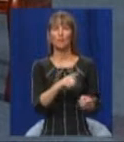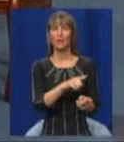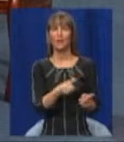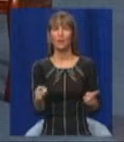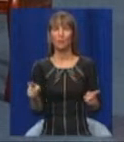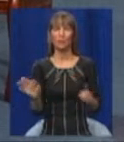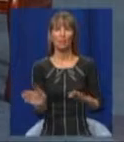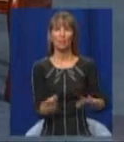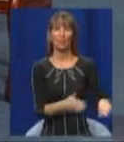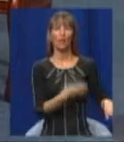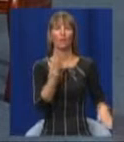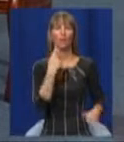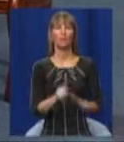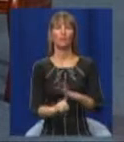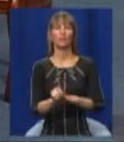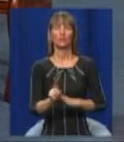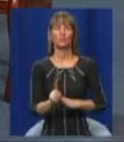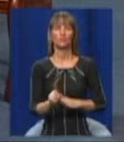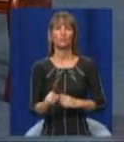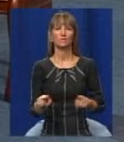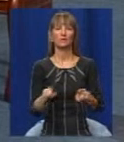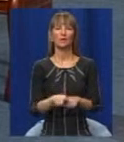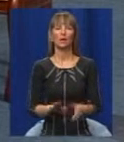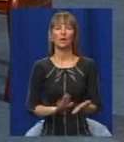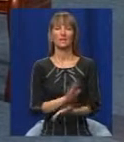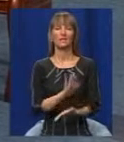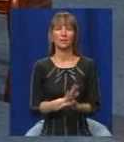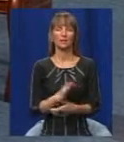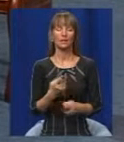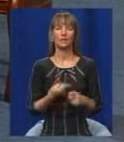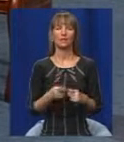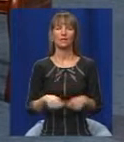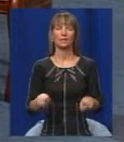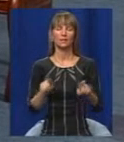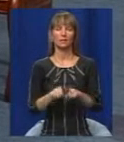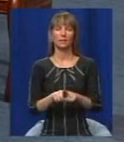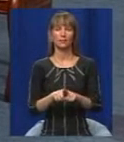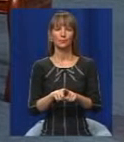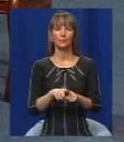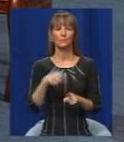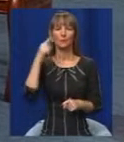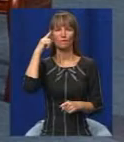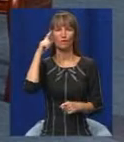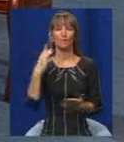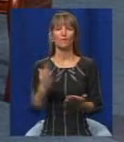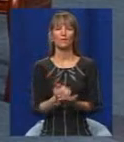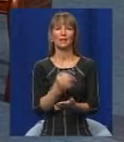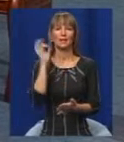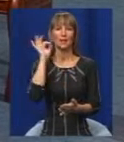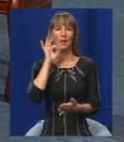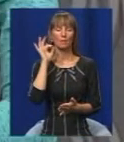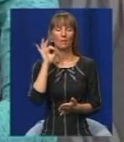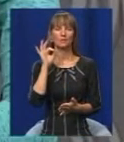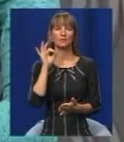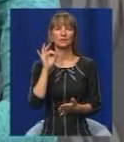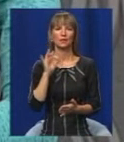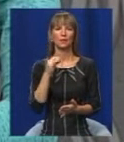перше, запровадили таке, як газети, це вже такий відомий винахідник німецький, як Йоганн Гутенберг,